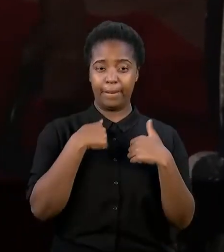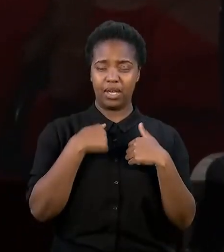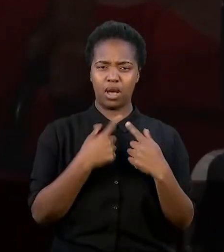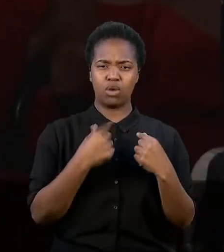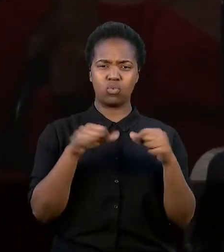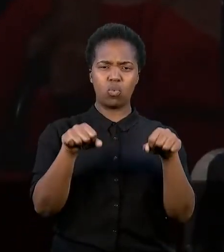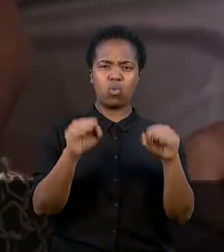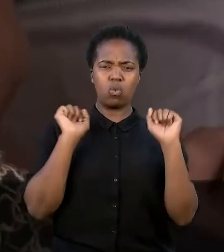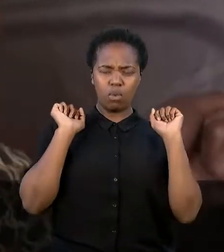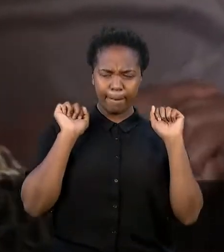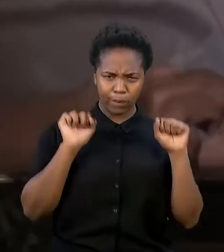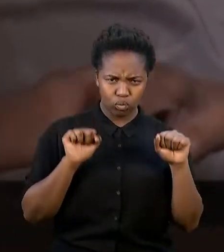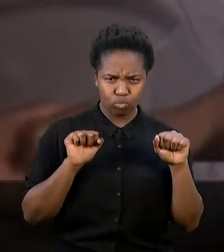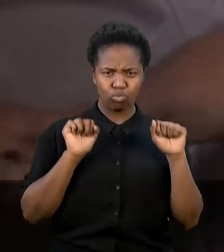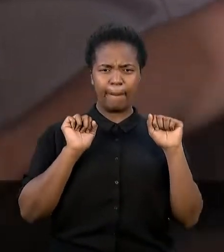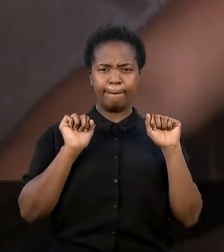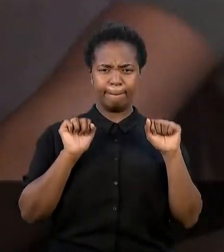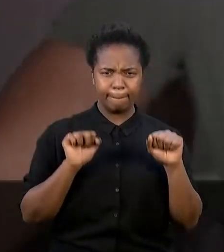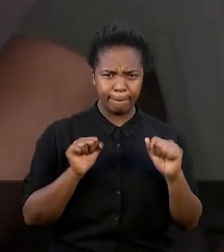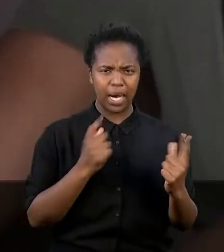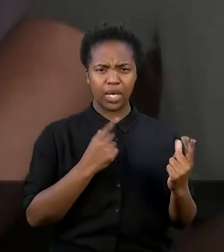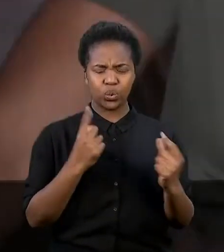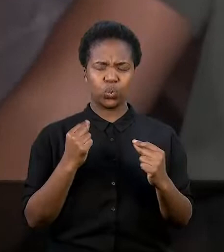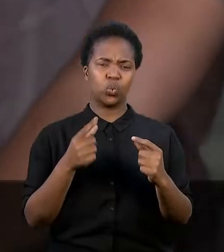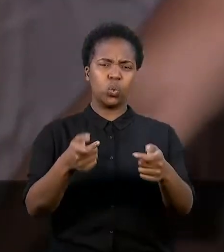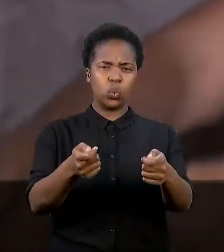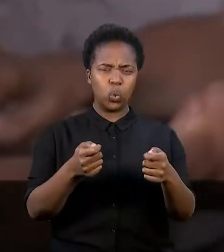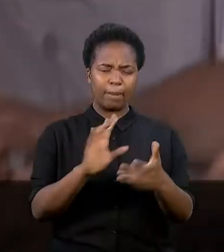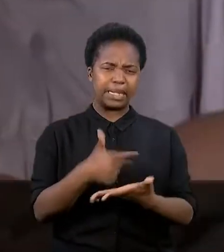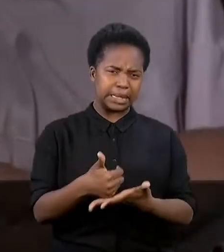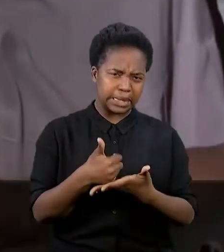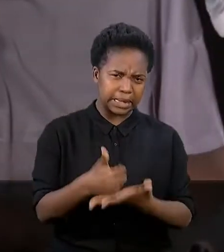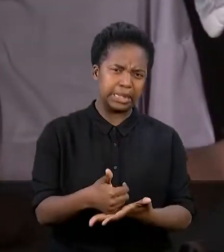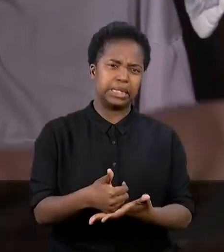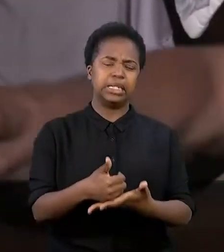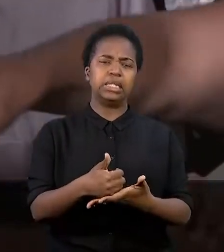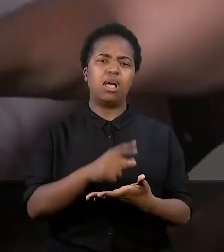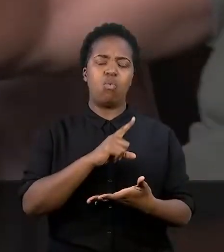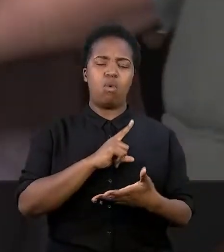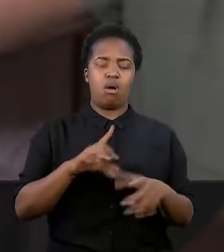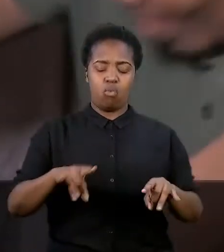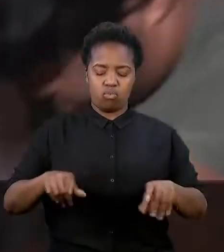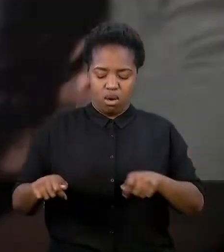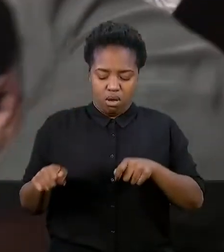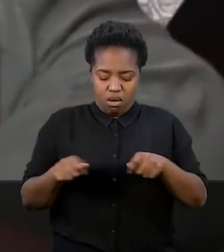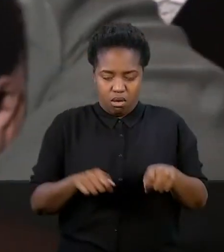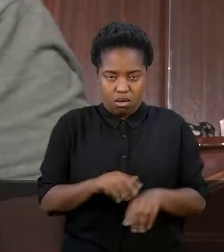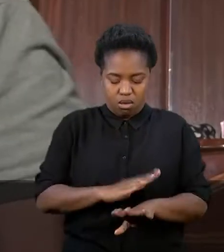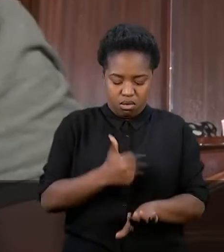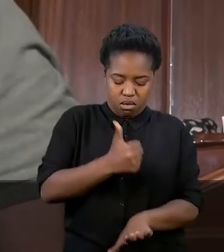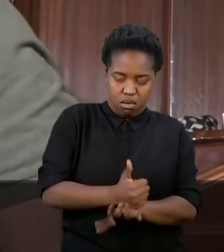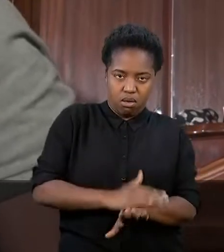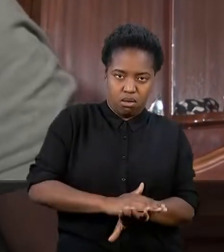Like me, nana endla the push-ups, maybe like runir na bananzi nika yindu. Nteka ntama hansi from, numa from ka wheelchair ntama